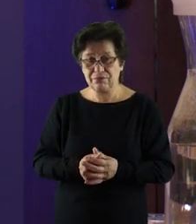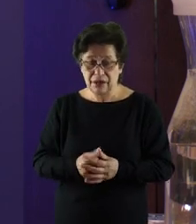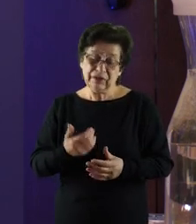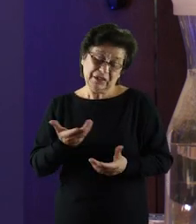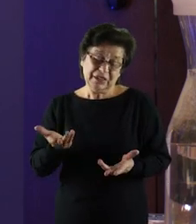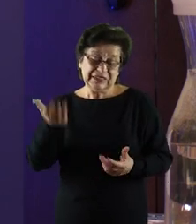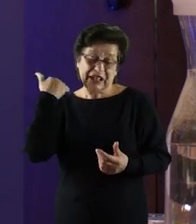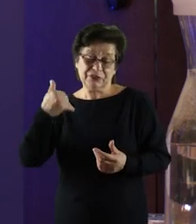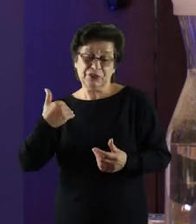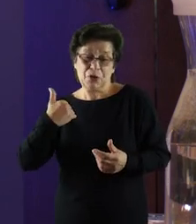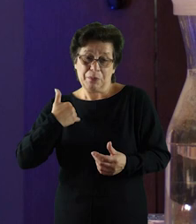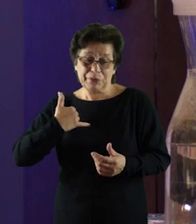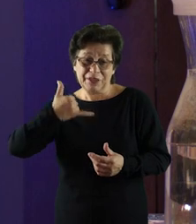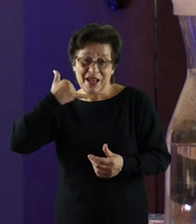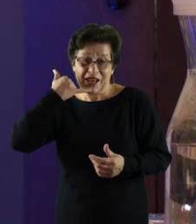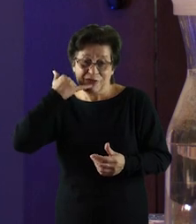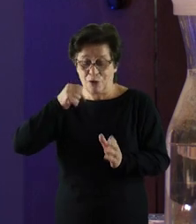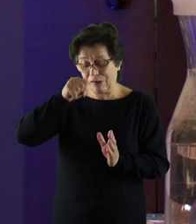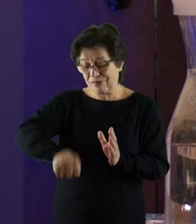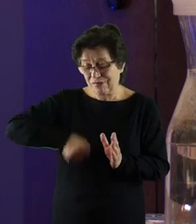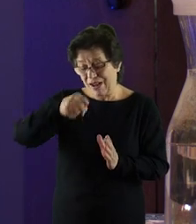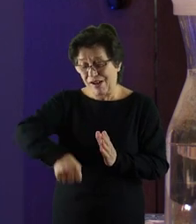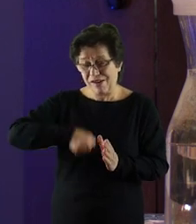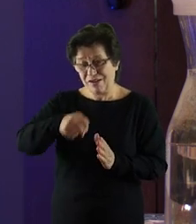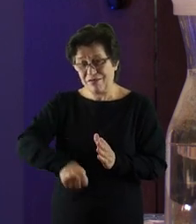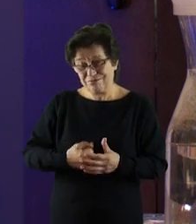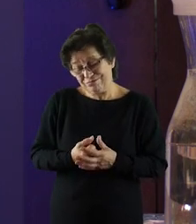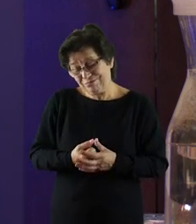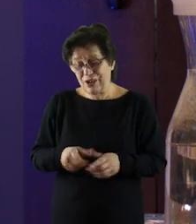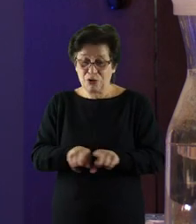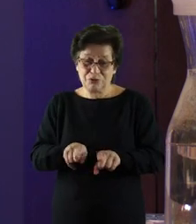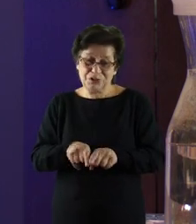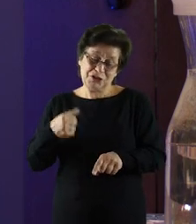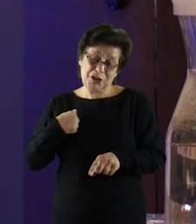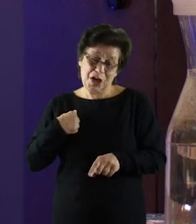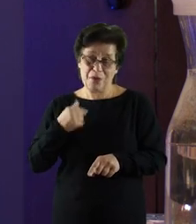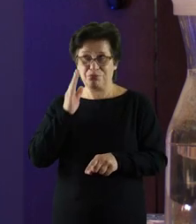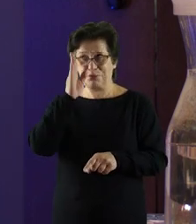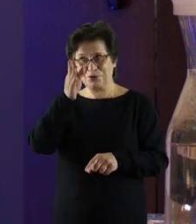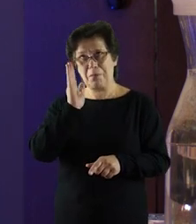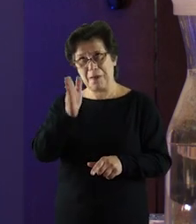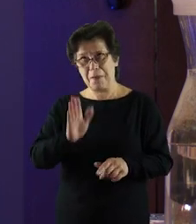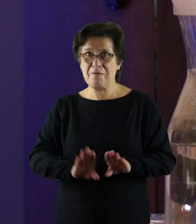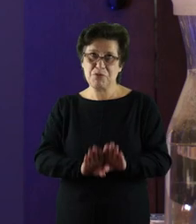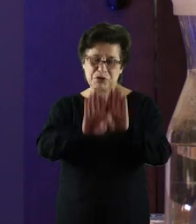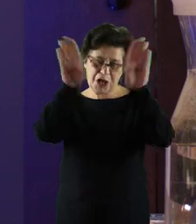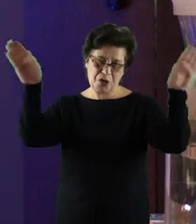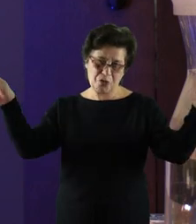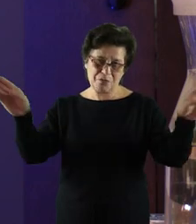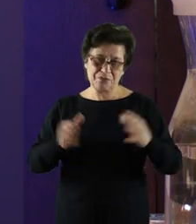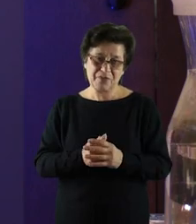dzisiaj stoi pewnie w muzeum. Ja też zapewne niedługo stanę w muzeum, ale póki co kupiłam sobie taki telefon, jaki macie